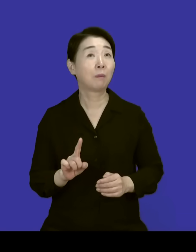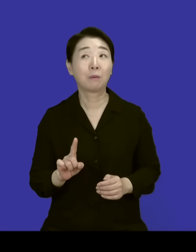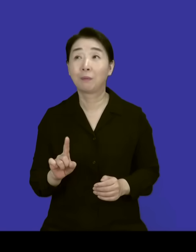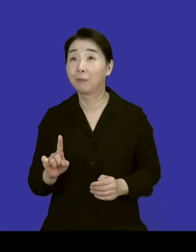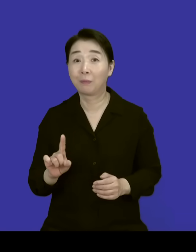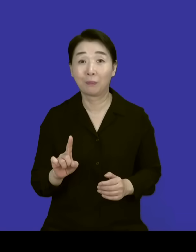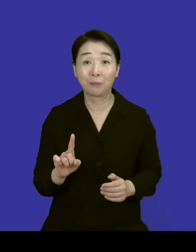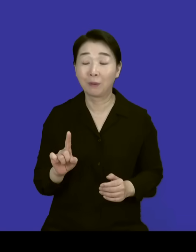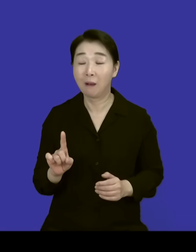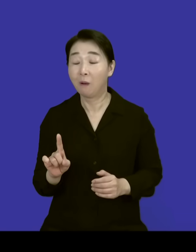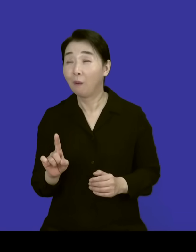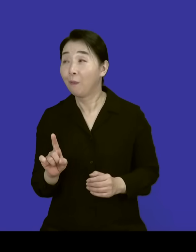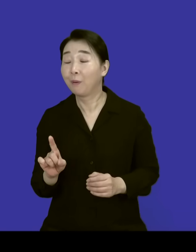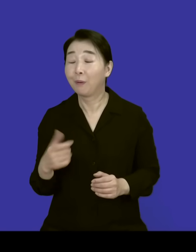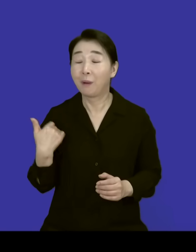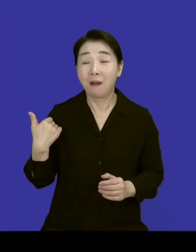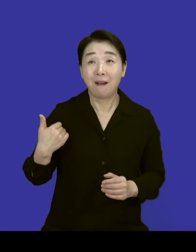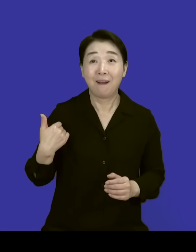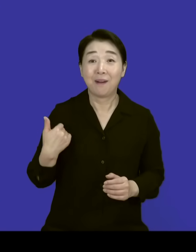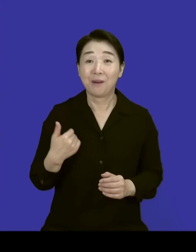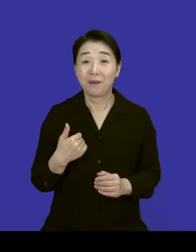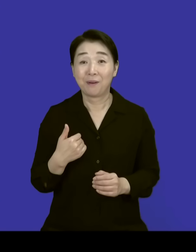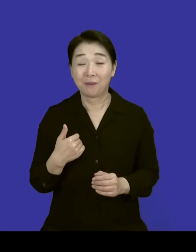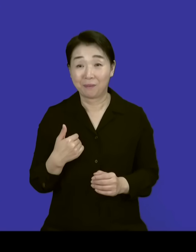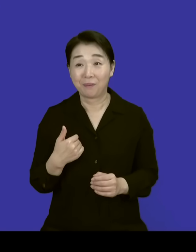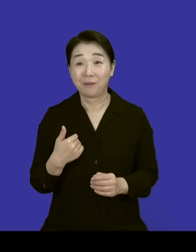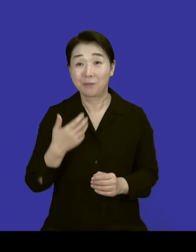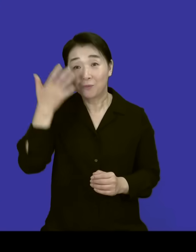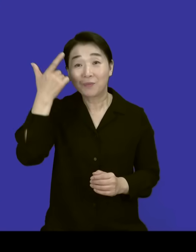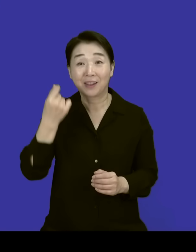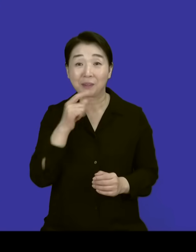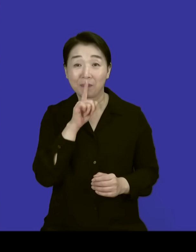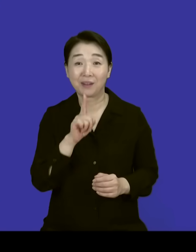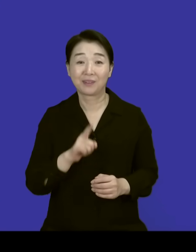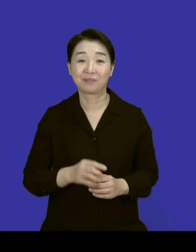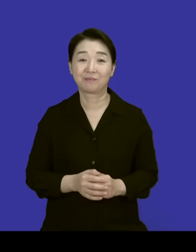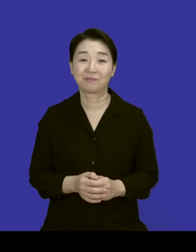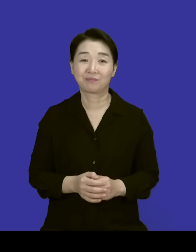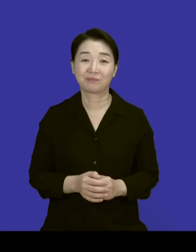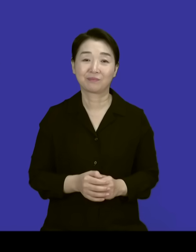되게 막 실감 낳는다 그랬고. 예. 네. 그리고 한 친구는